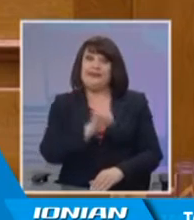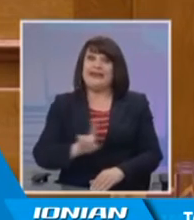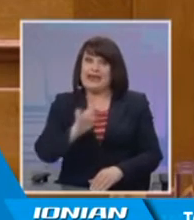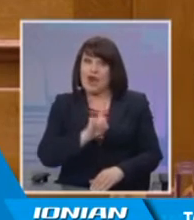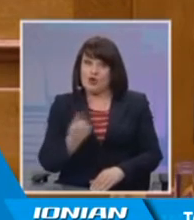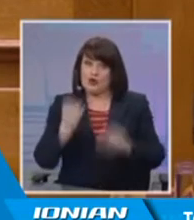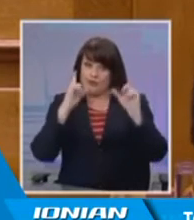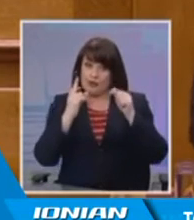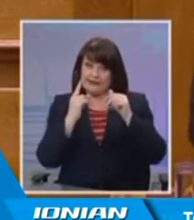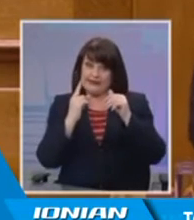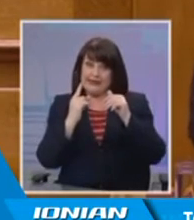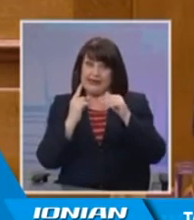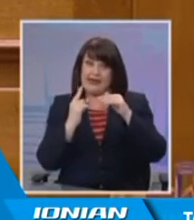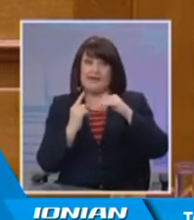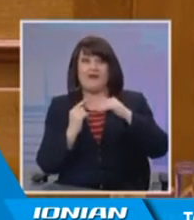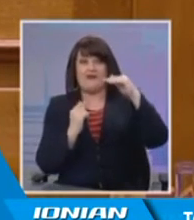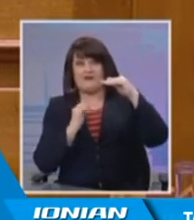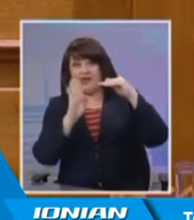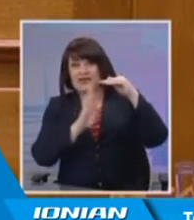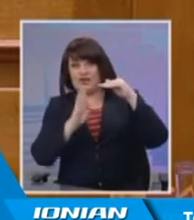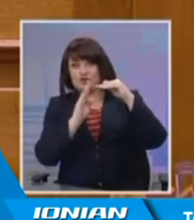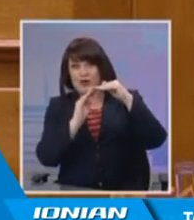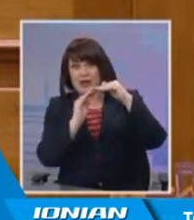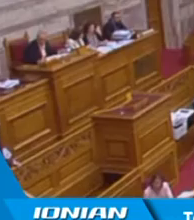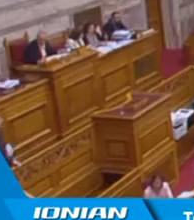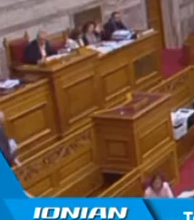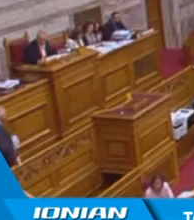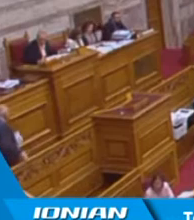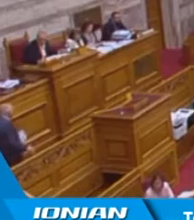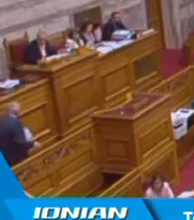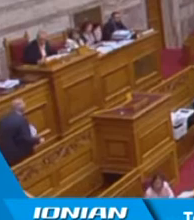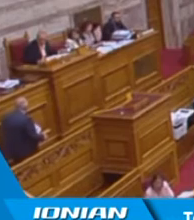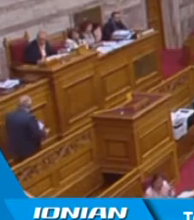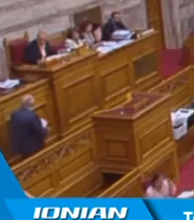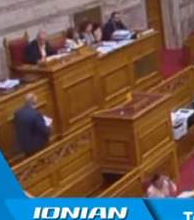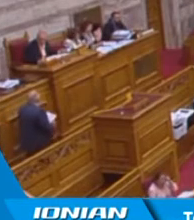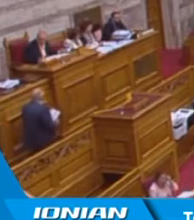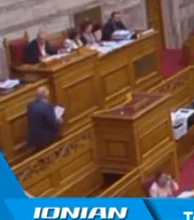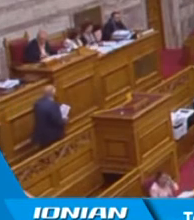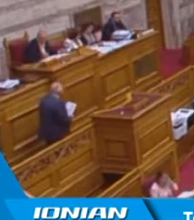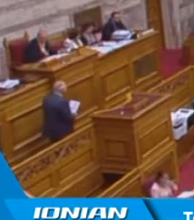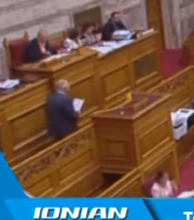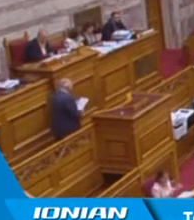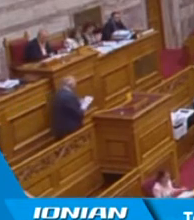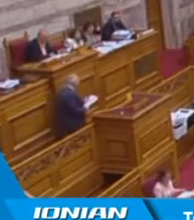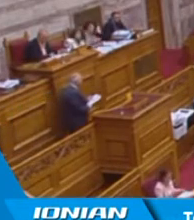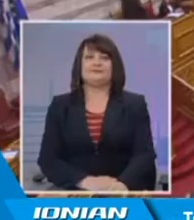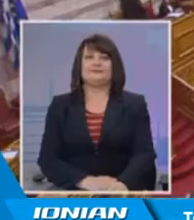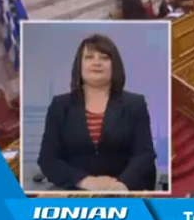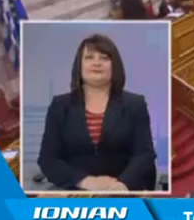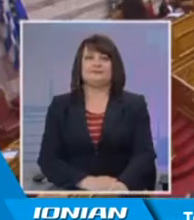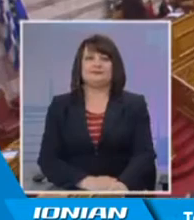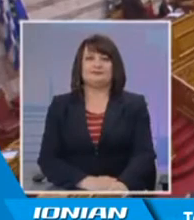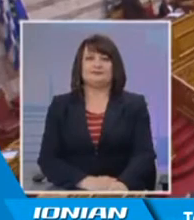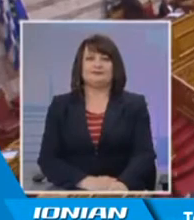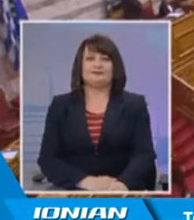ότι λίγο βορειότερα της Βενεζουέλας υπάρχει μια χώρα που λέγεται Παναμάς. Κατά τη διάρκεια της συζήτησης στην Ολομέλεια, οι πολίτες εξέφραζαν την